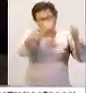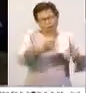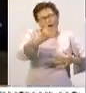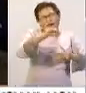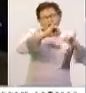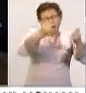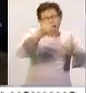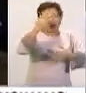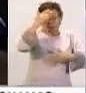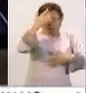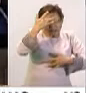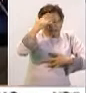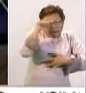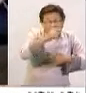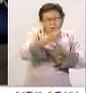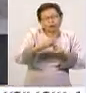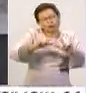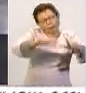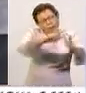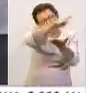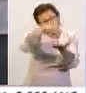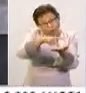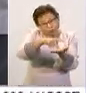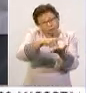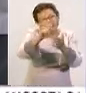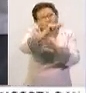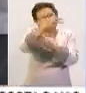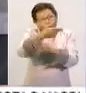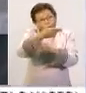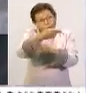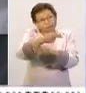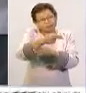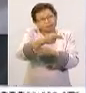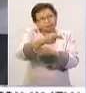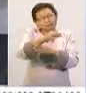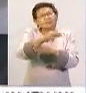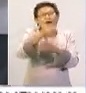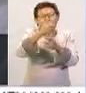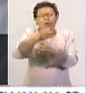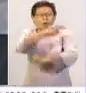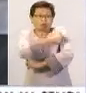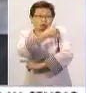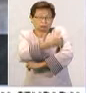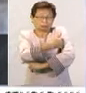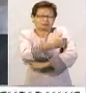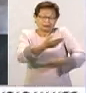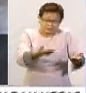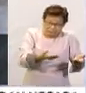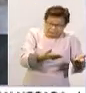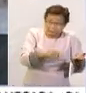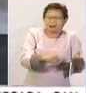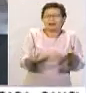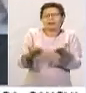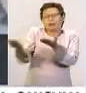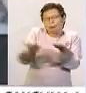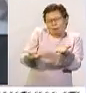sakit kritikal sama ada ditempatkan di Pusat Rawatan Tabung Haji TH Shishah atau hospital tempatan, dibawa